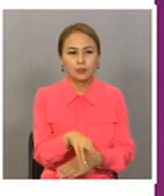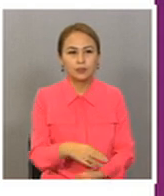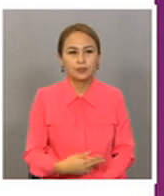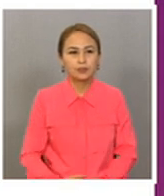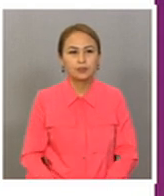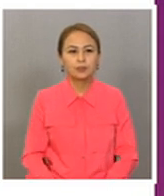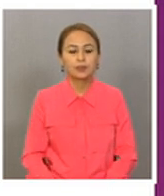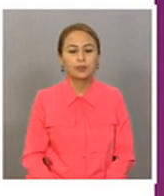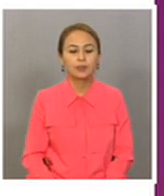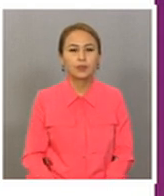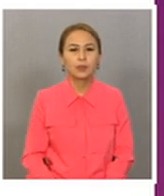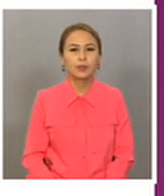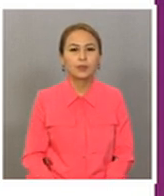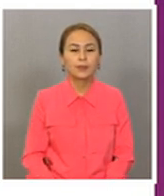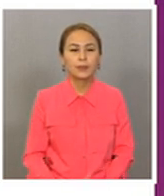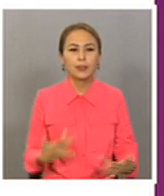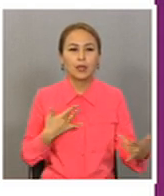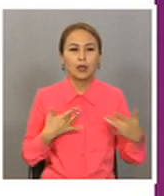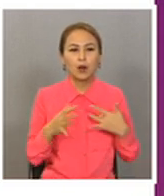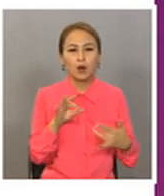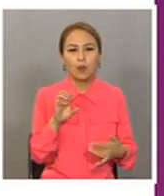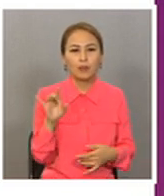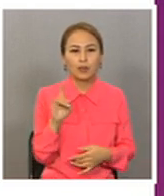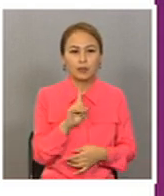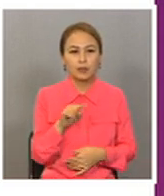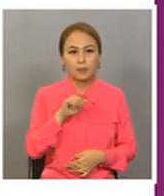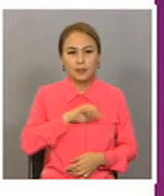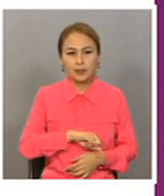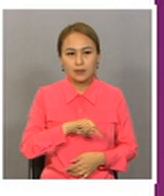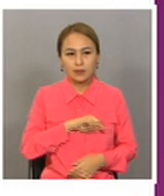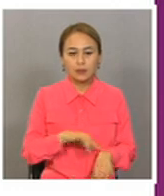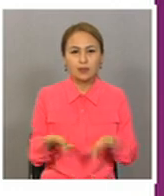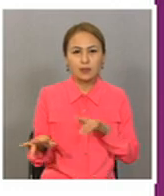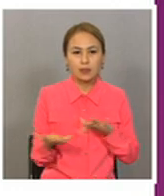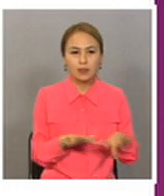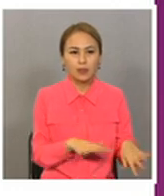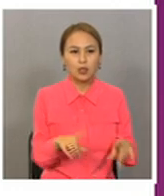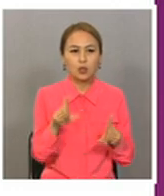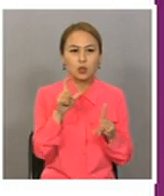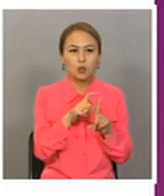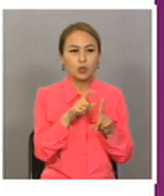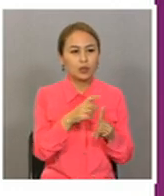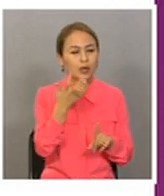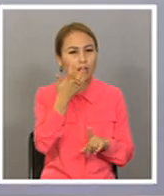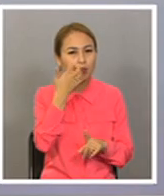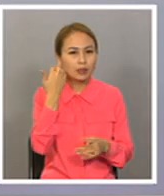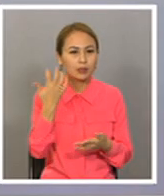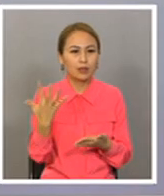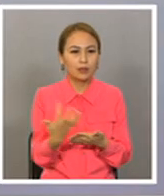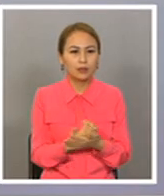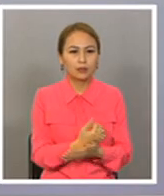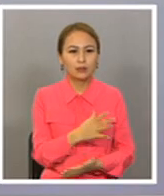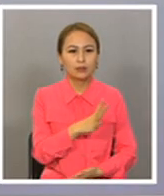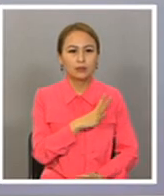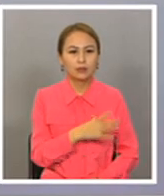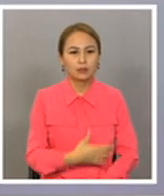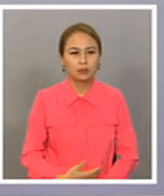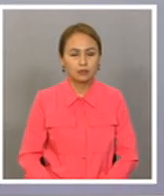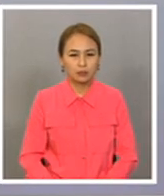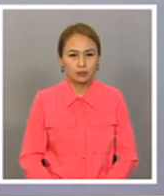тип. Кейіпкер образы мінезінен, іс-әрекетінен және сөзі